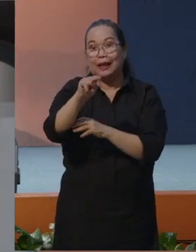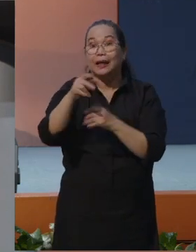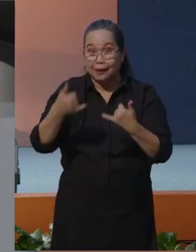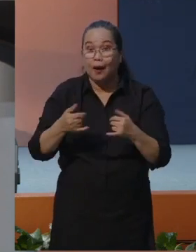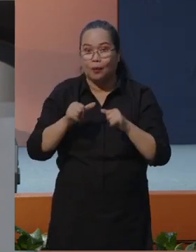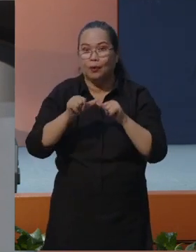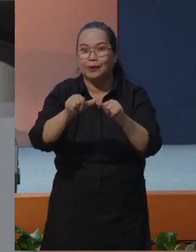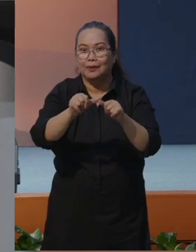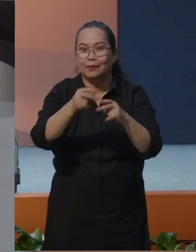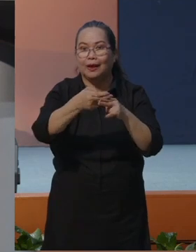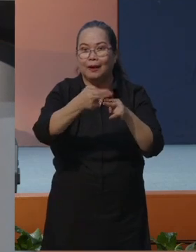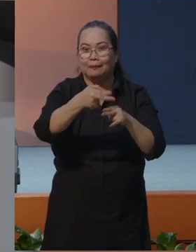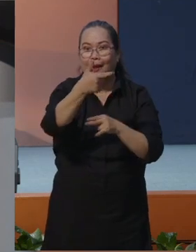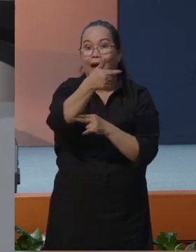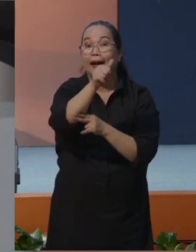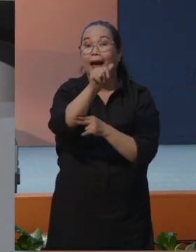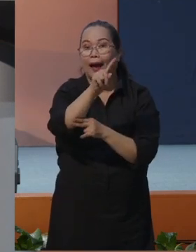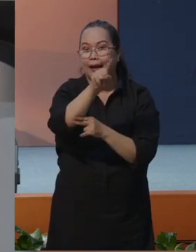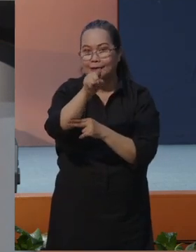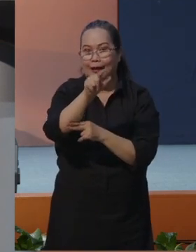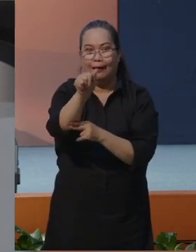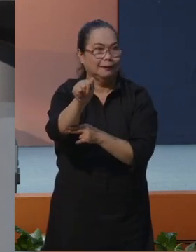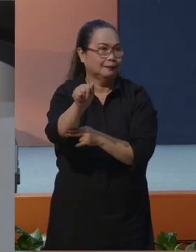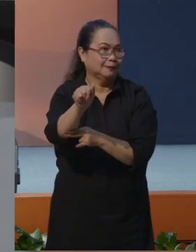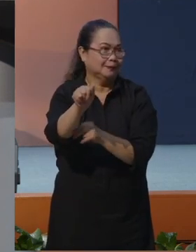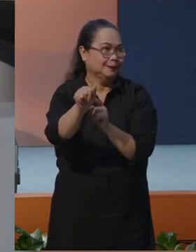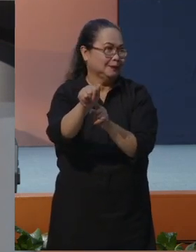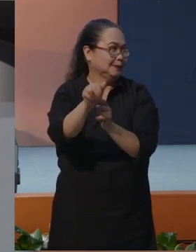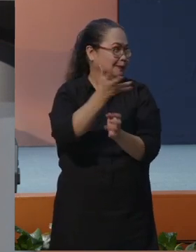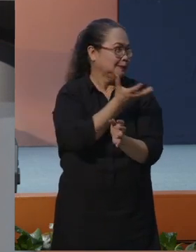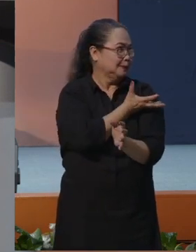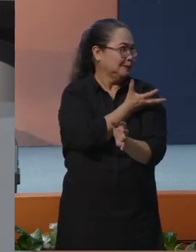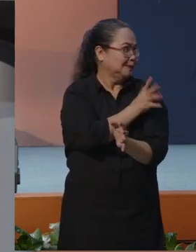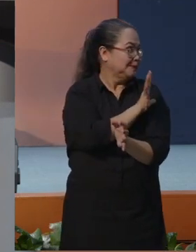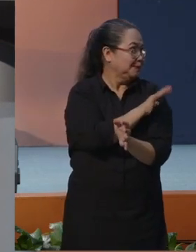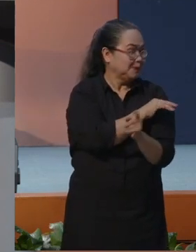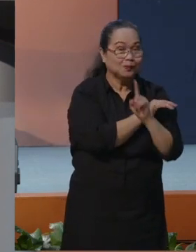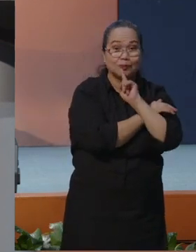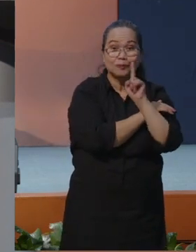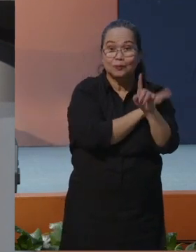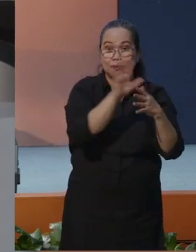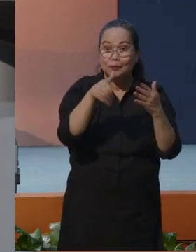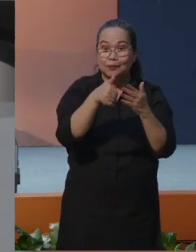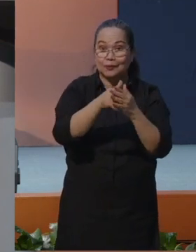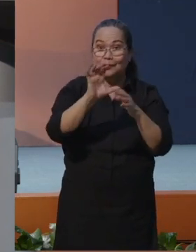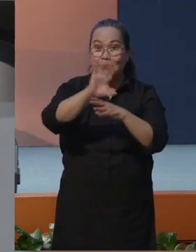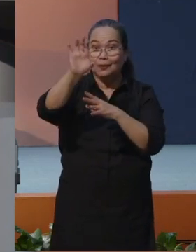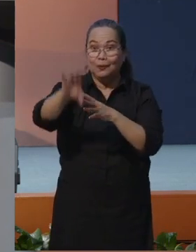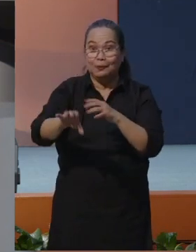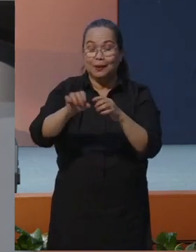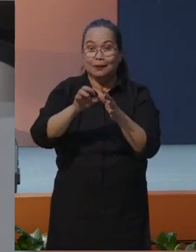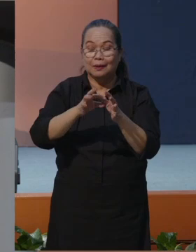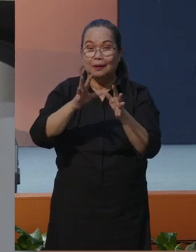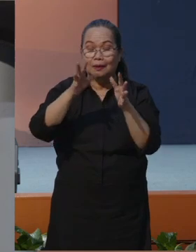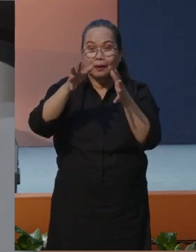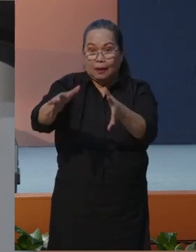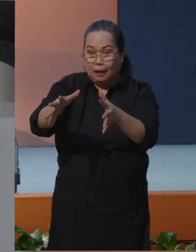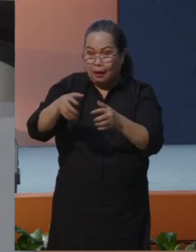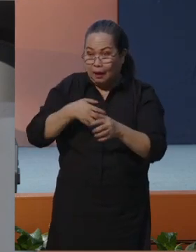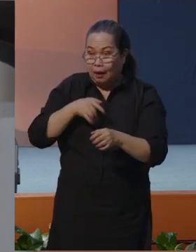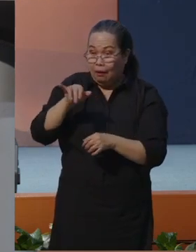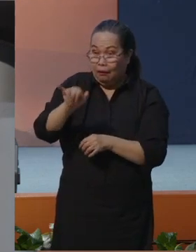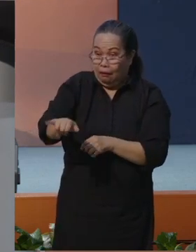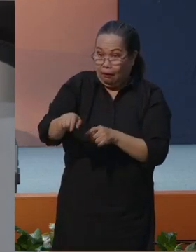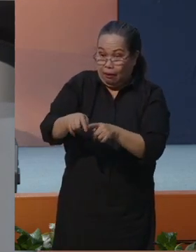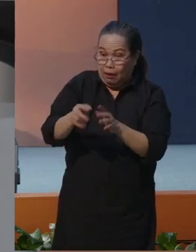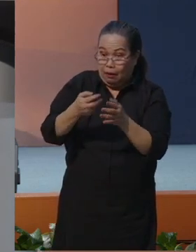po nila lahat. Kumpleto ang paglipol sa mga hinusgahan ng Diyos. Ang sabi dito, He left none